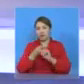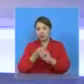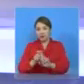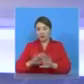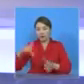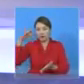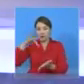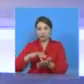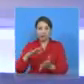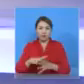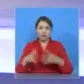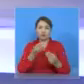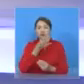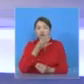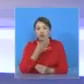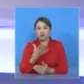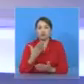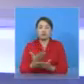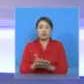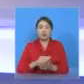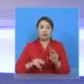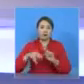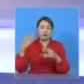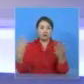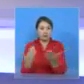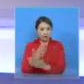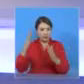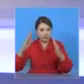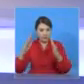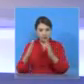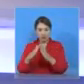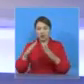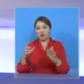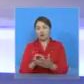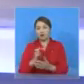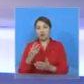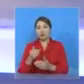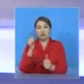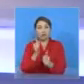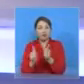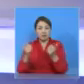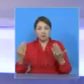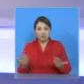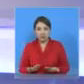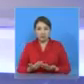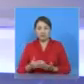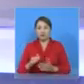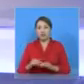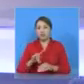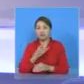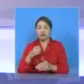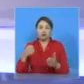независимости город стал еще красивее. Построены новые здания, созданы условия для каждого жителя, от ребенка